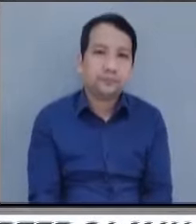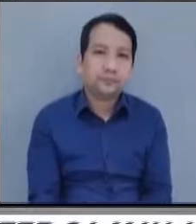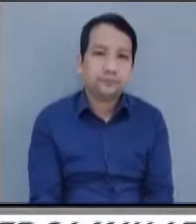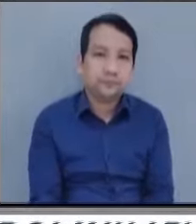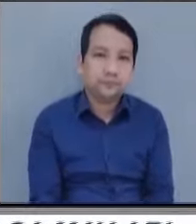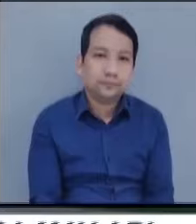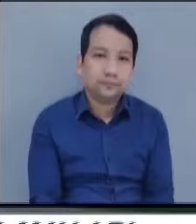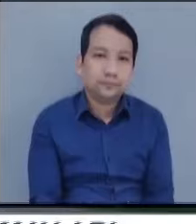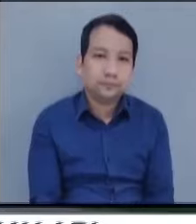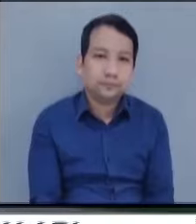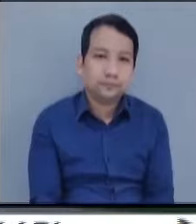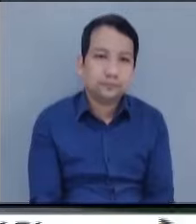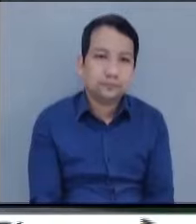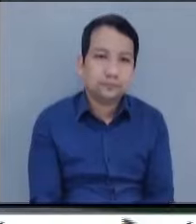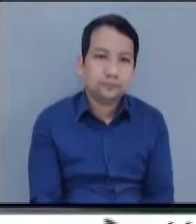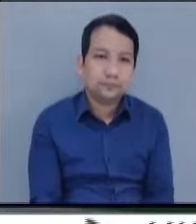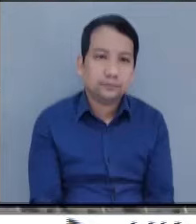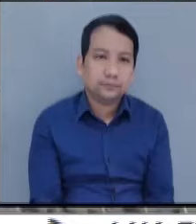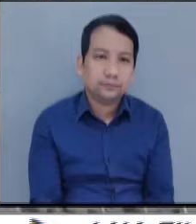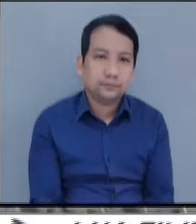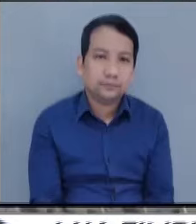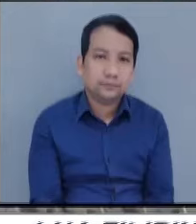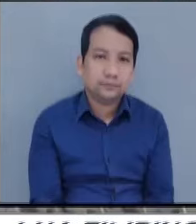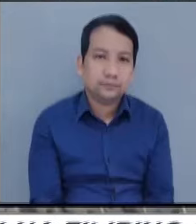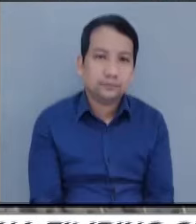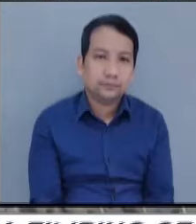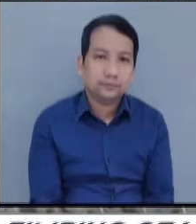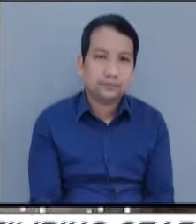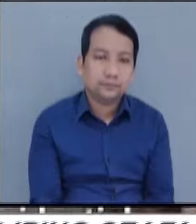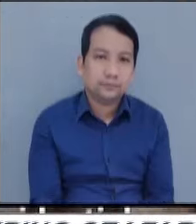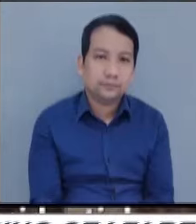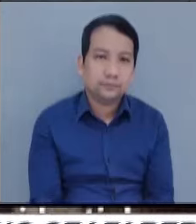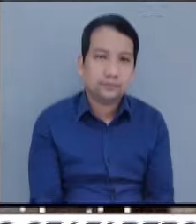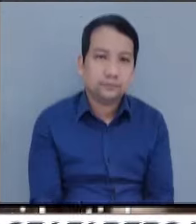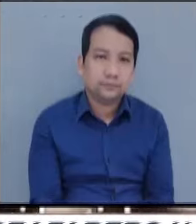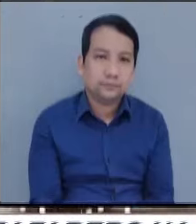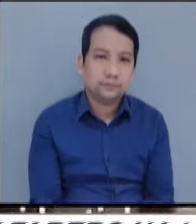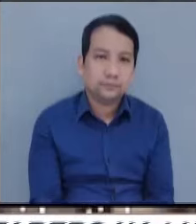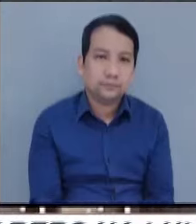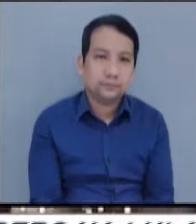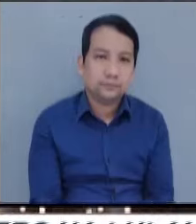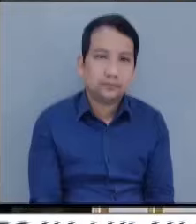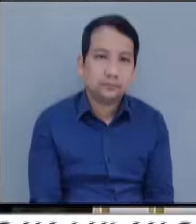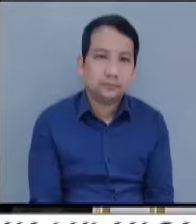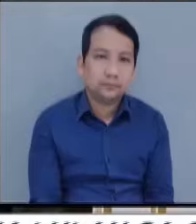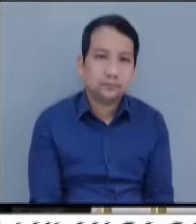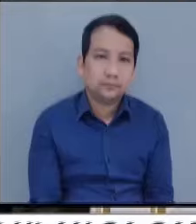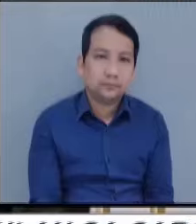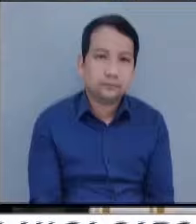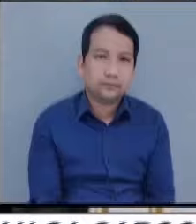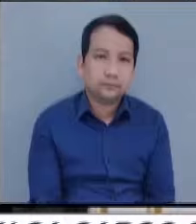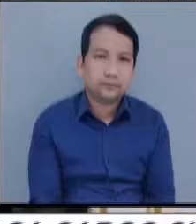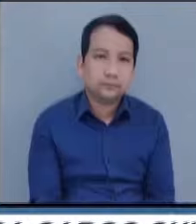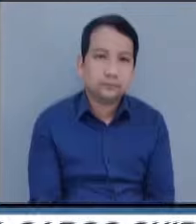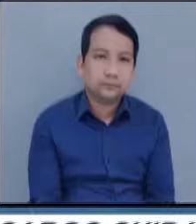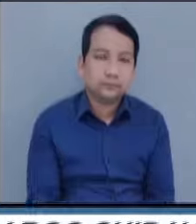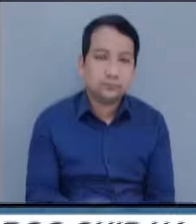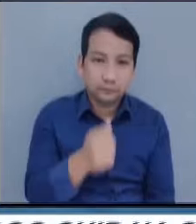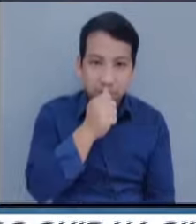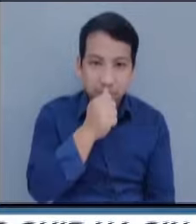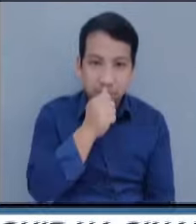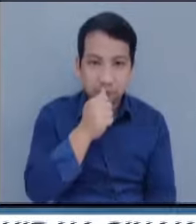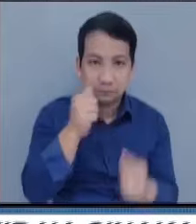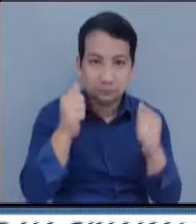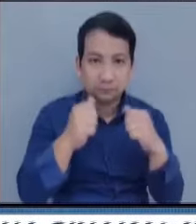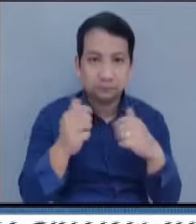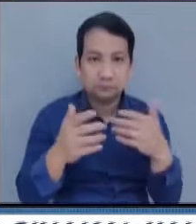detalye sa harap ng issue ng umanoy secret agreement sa pagitan ng nakaraang administrasyon at ng China kaugnay ng isyu sa South